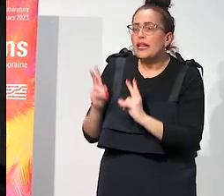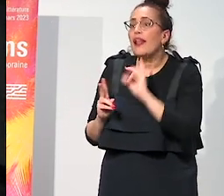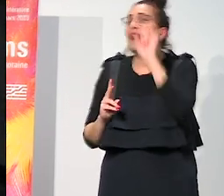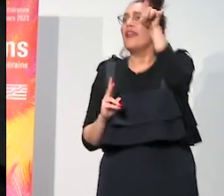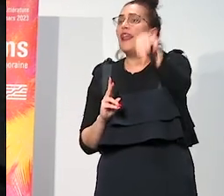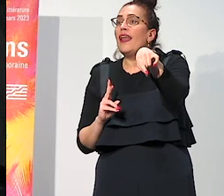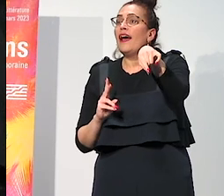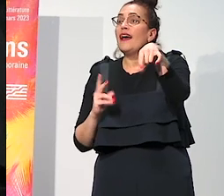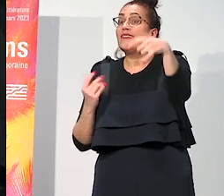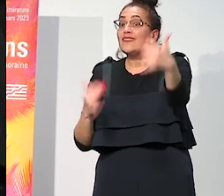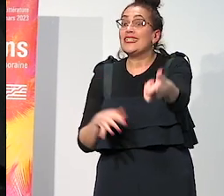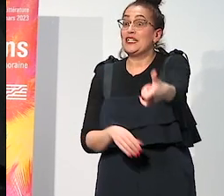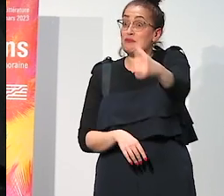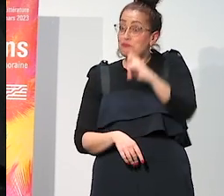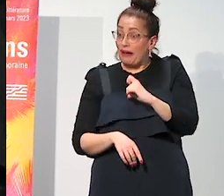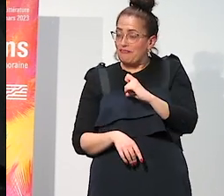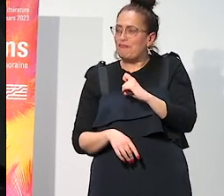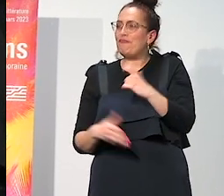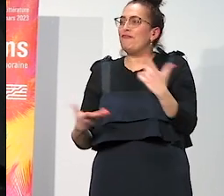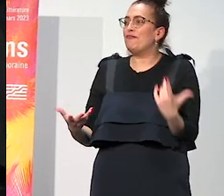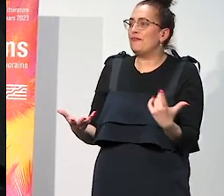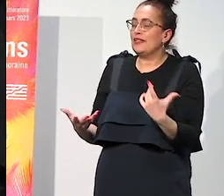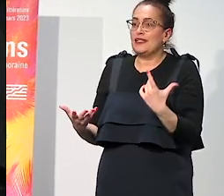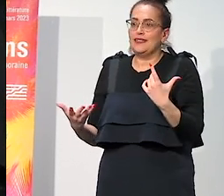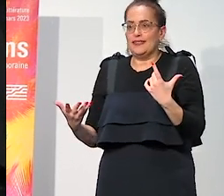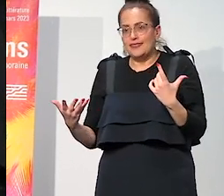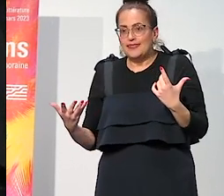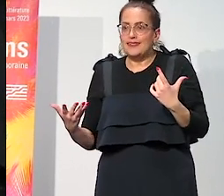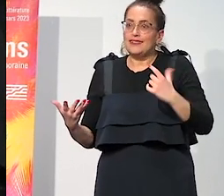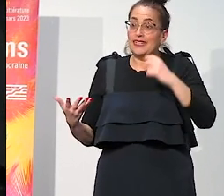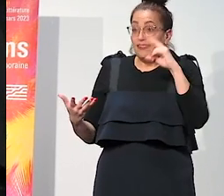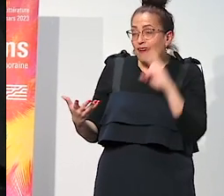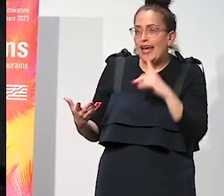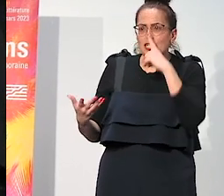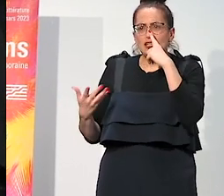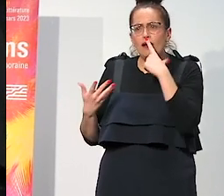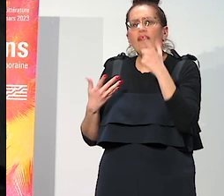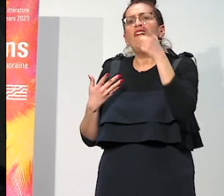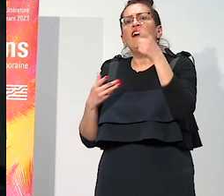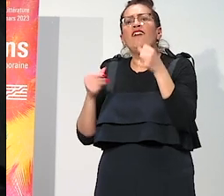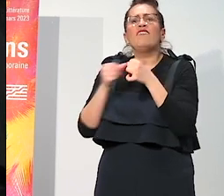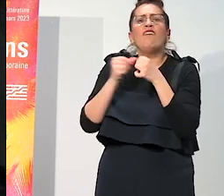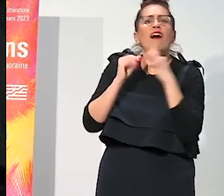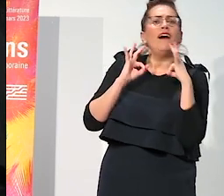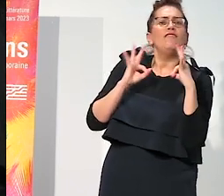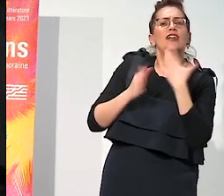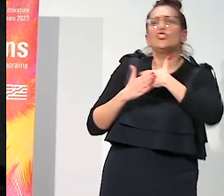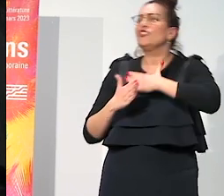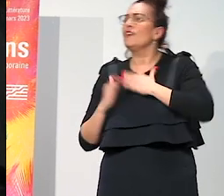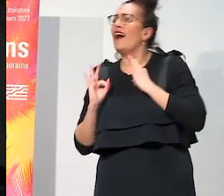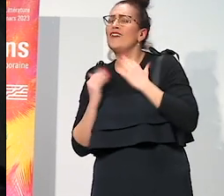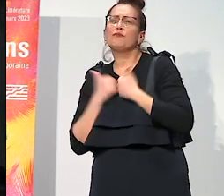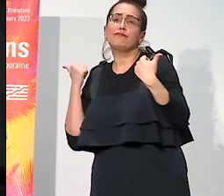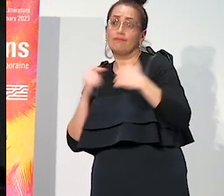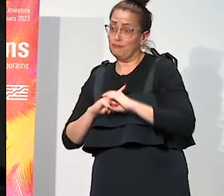Chloé Corman et Laurent Joly, c'est vrai qu'on n'est pas à des années de lumière de leur sujet. Quand